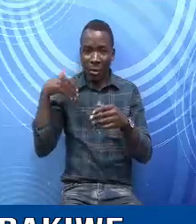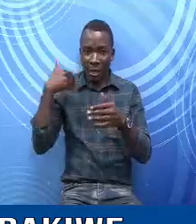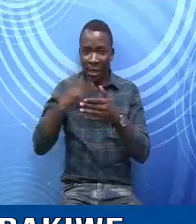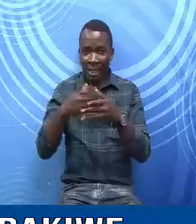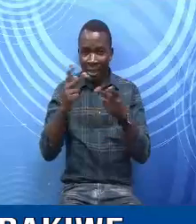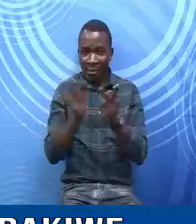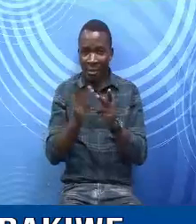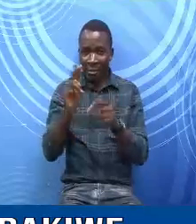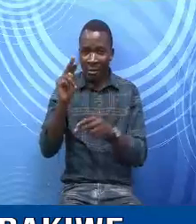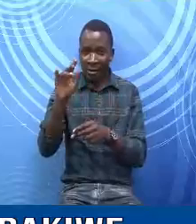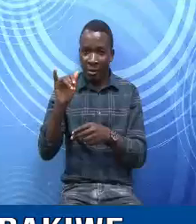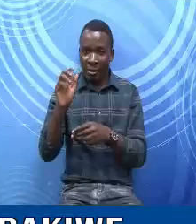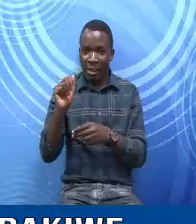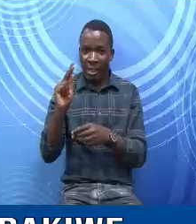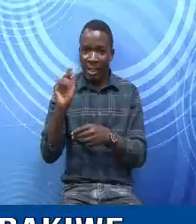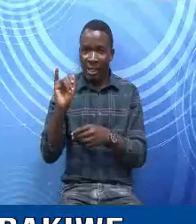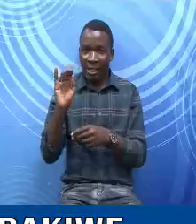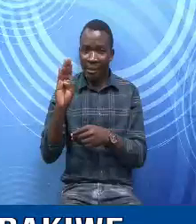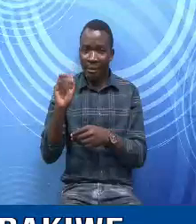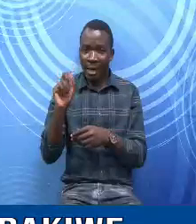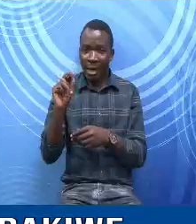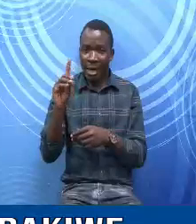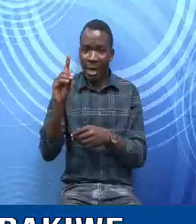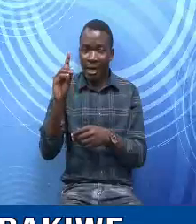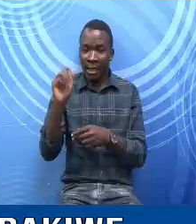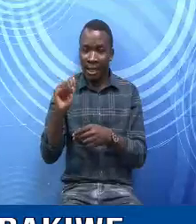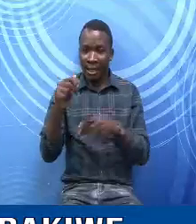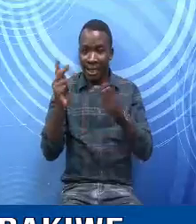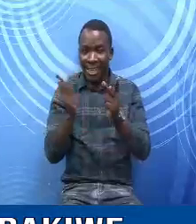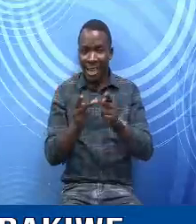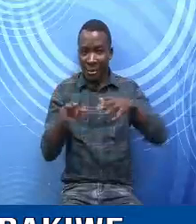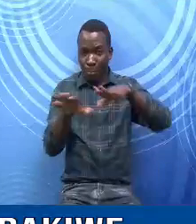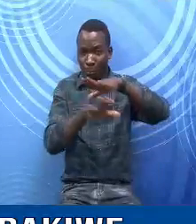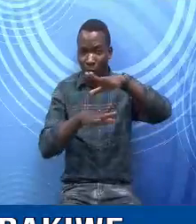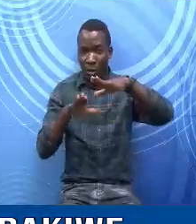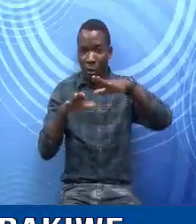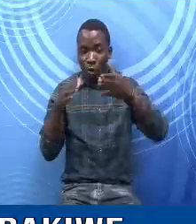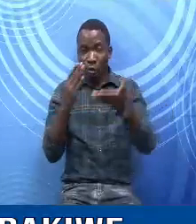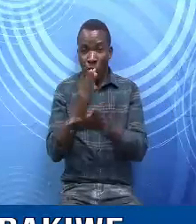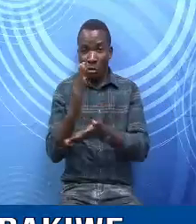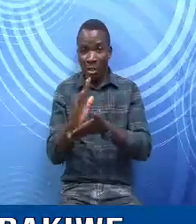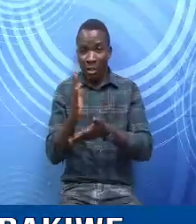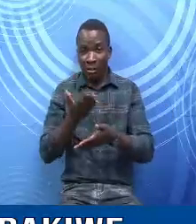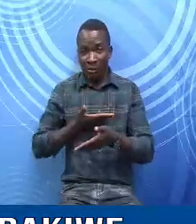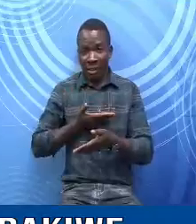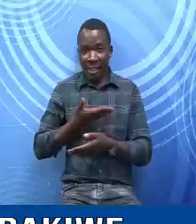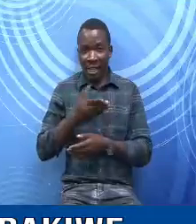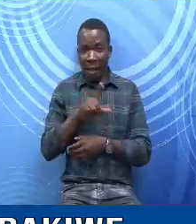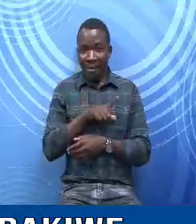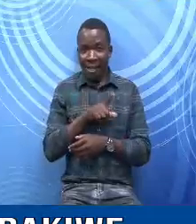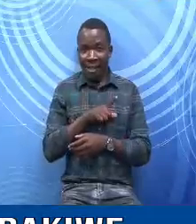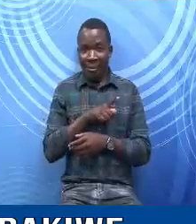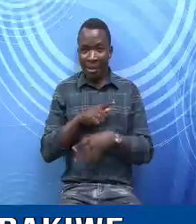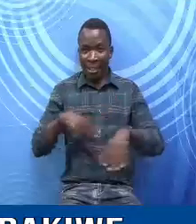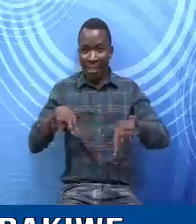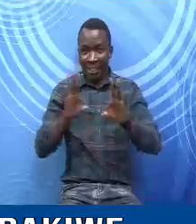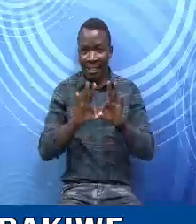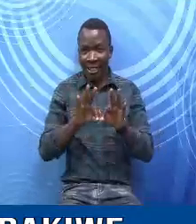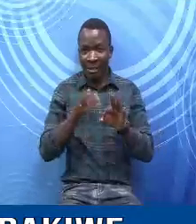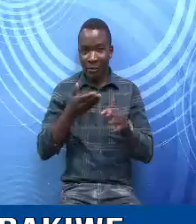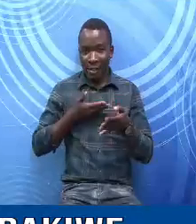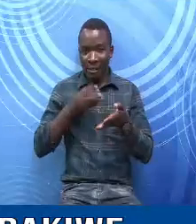Uwo nawo ni kaburimbo iciriritse. Mu by'ukuri navuga ko dufite amahirwe akomeye cyane muri iki gihe yo kugira imishinga